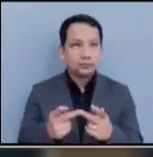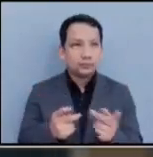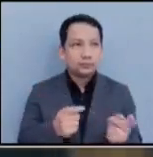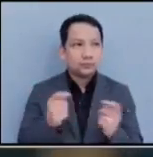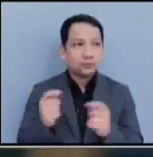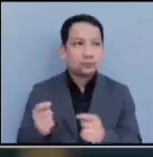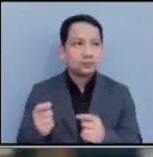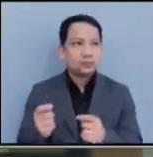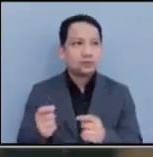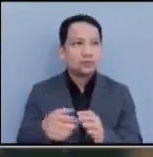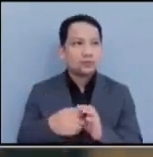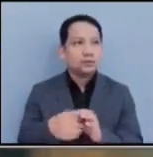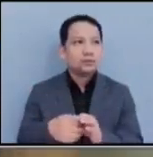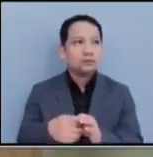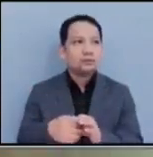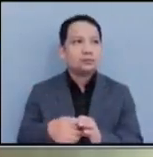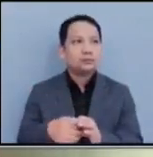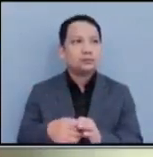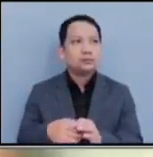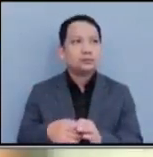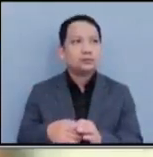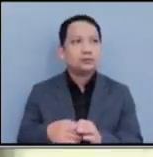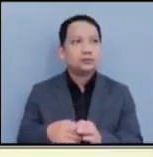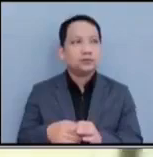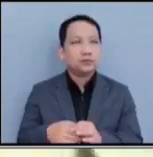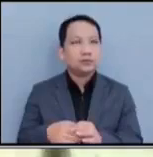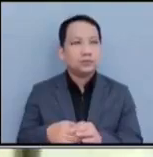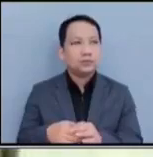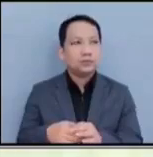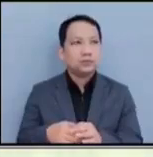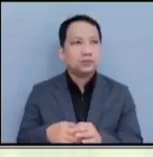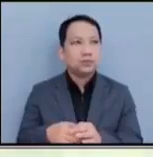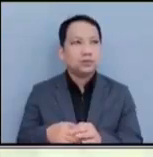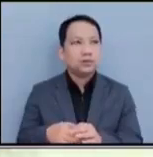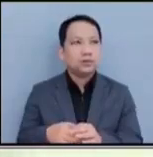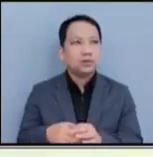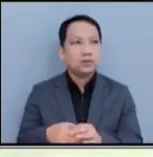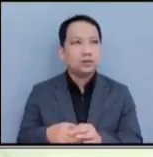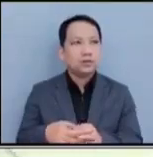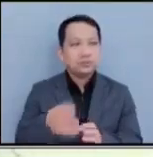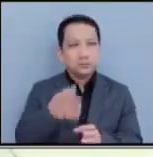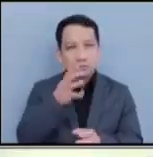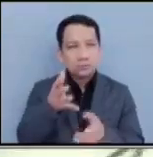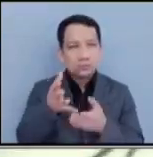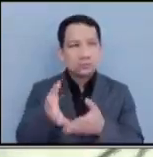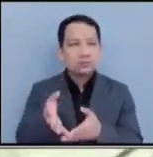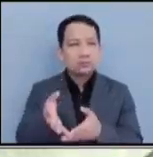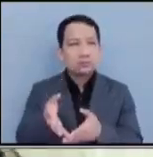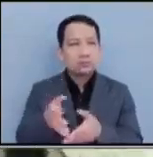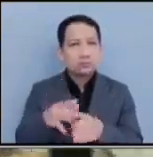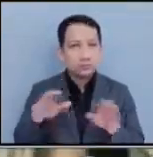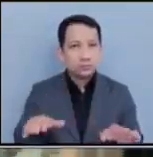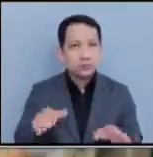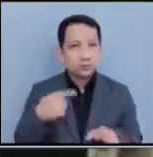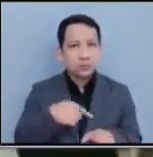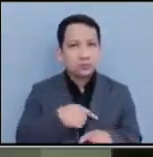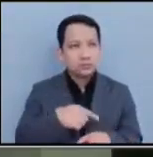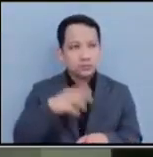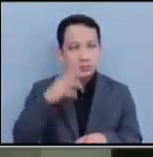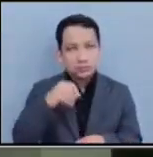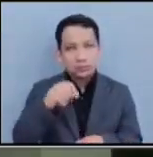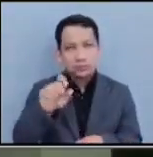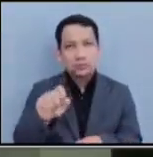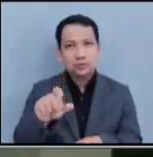pulisya, nagtatrabaho bilang isang konduktor ang ina ng biktima, kaya't iniwan muna niya ang bata sa isa pang anak na 11 taong